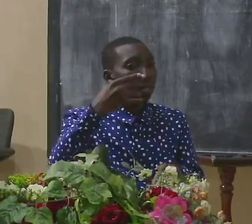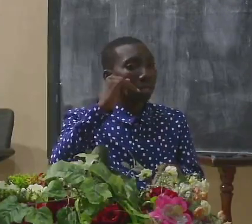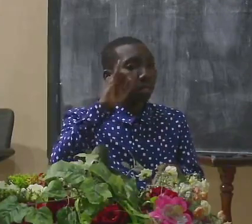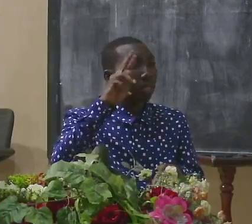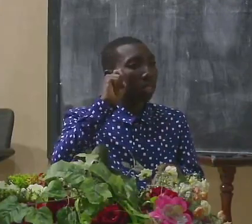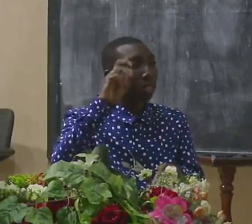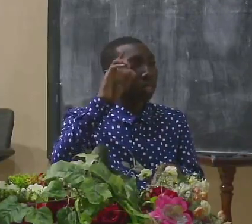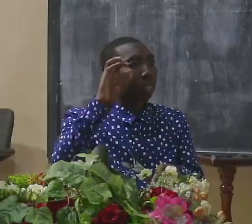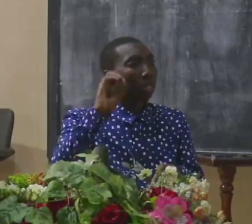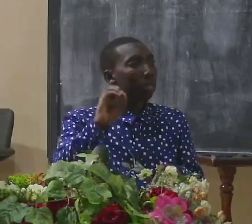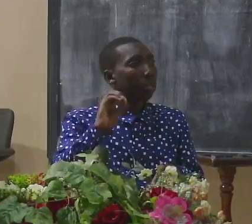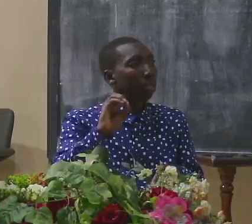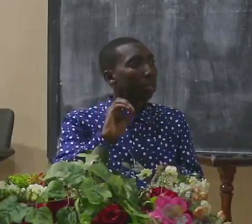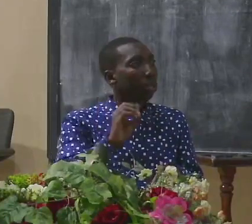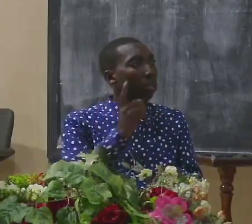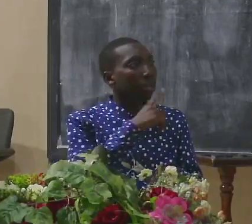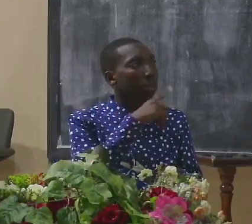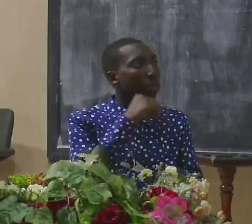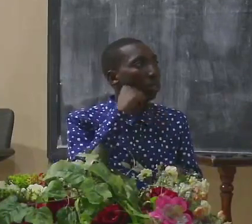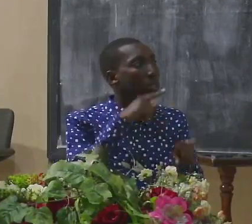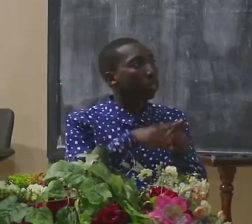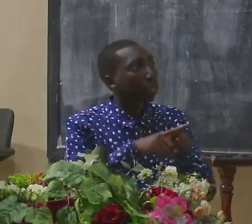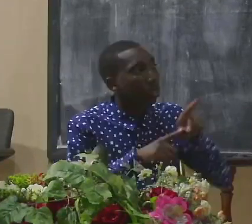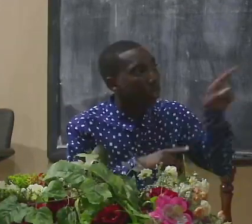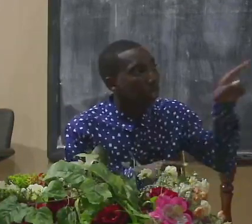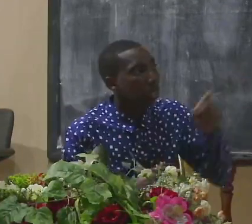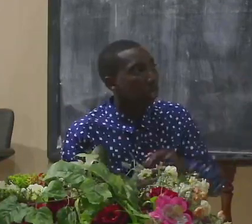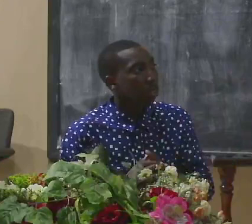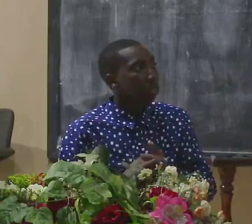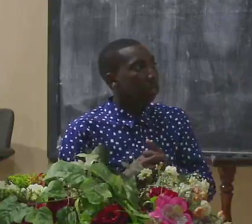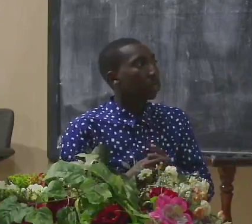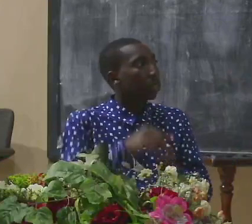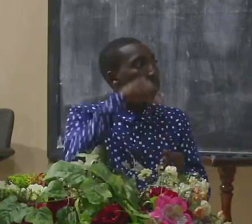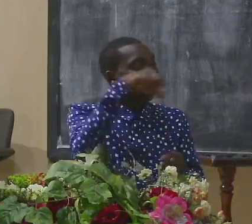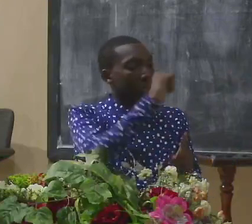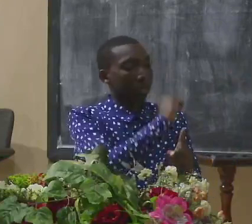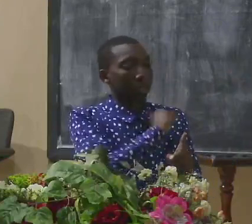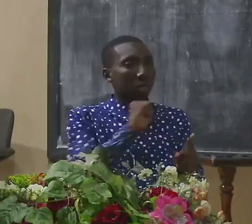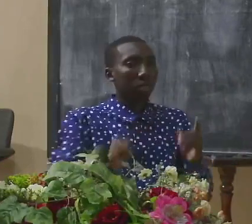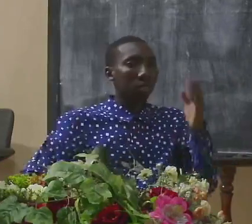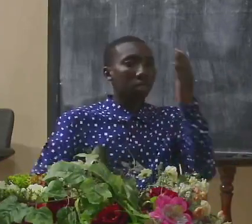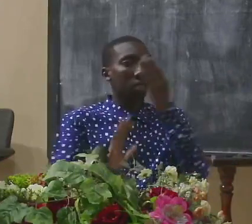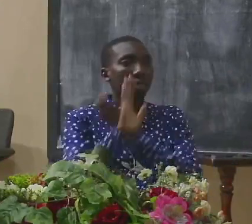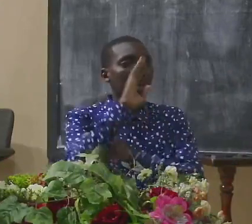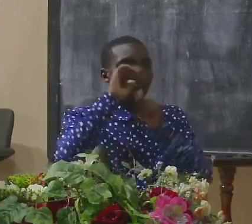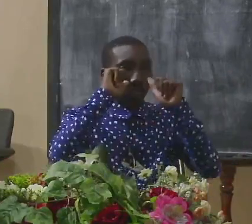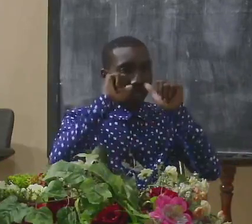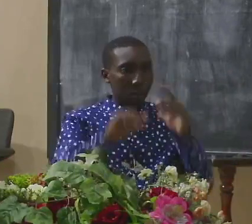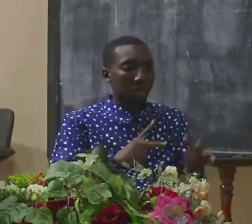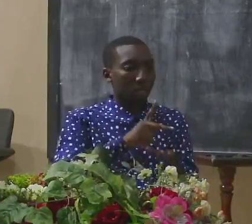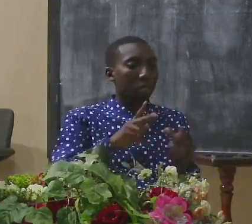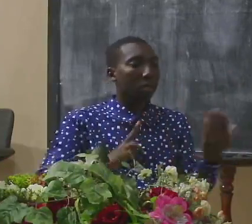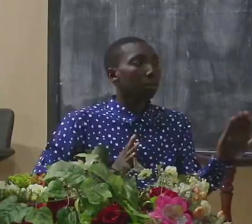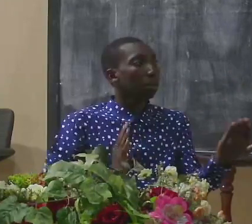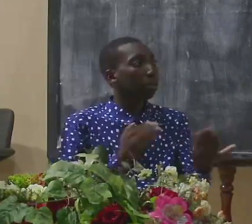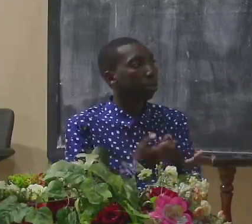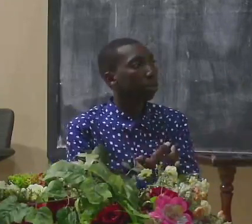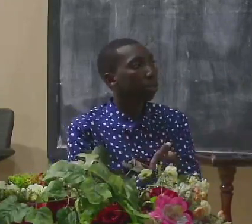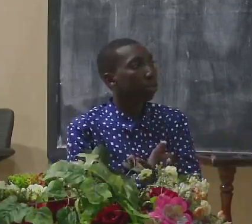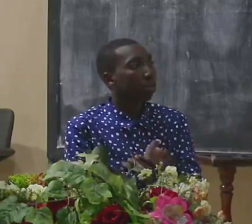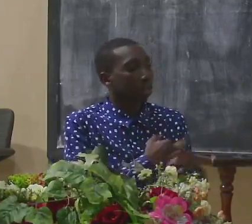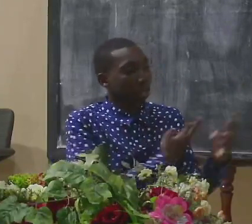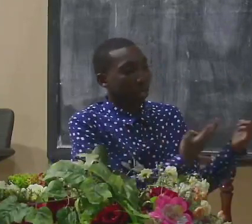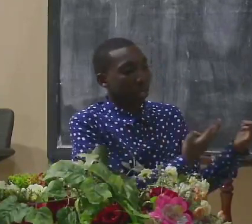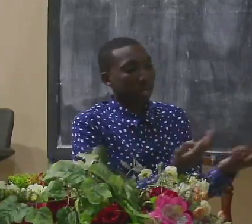Iko hapa. Est-ce qu'elle dada est ici? Iko pale. La sœur est là-bas. Bwana Mungu akubariki katikati yetu. Que le Seigneur Dieu te bénisse parmi nous.